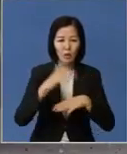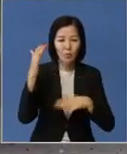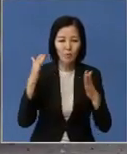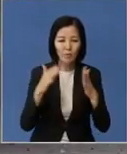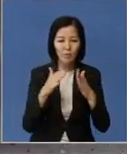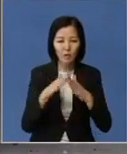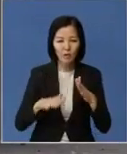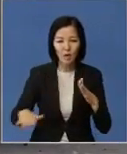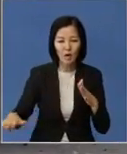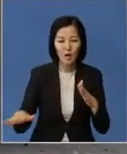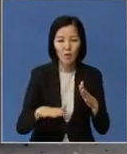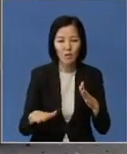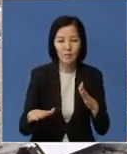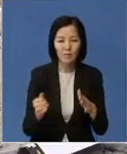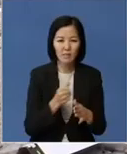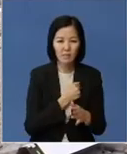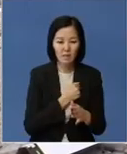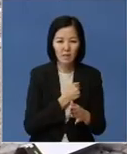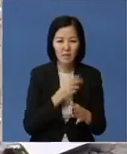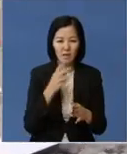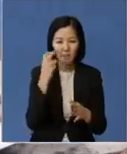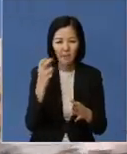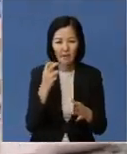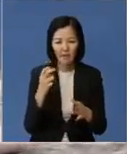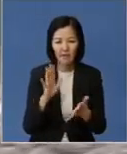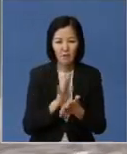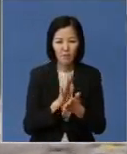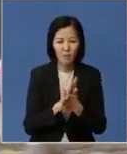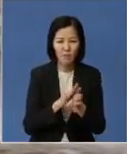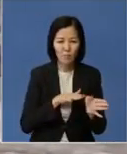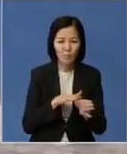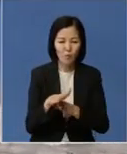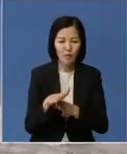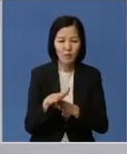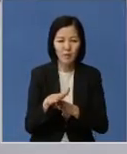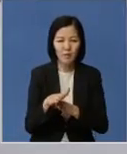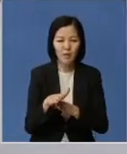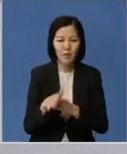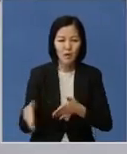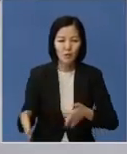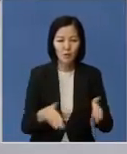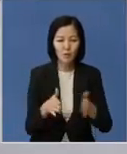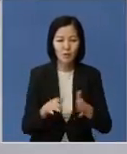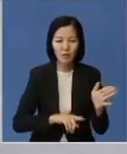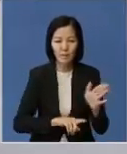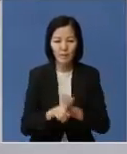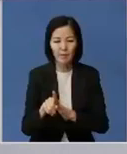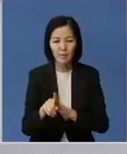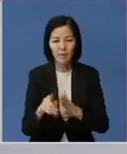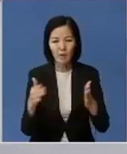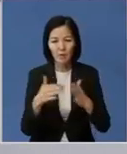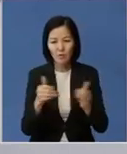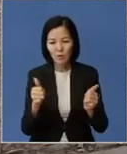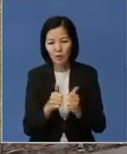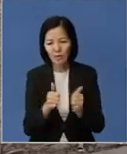пәтерлердің ауласы аянышты. Аяқ басар жер жоқ. Жол жиегінен бастап үйге кіре беріске дейін қоқыс. Шашылған тұрмыстық